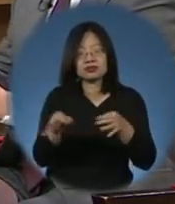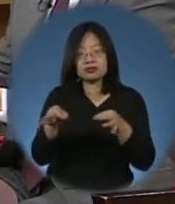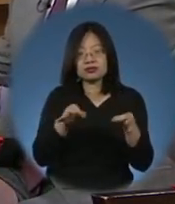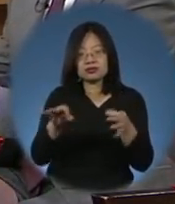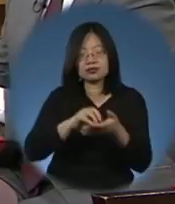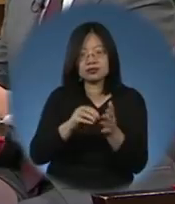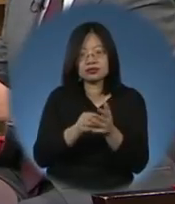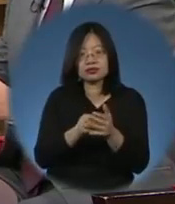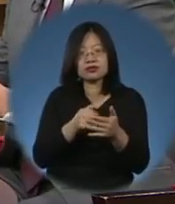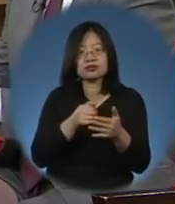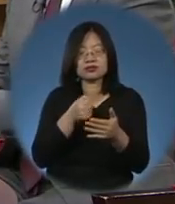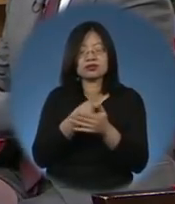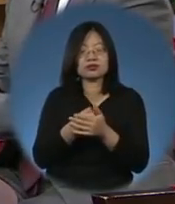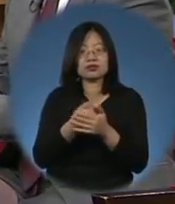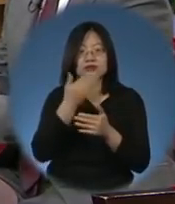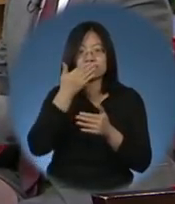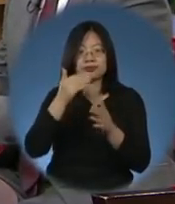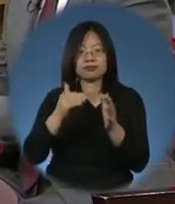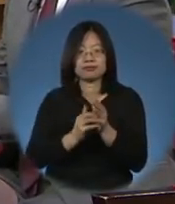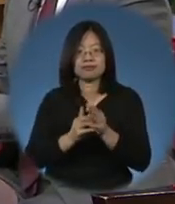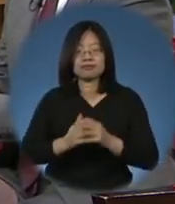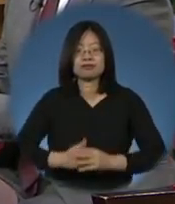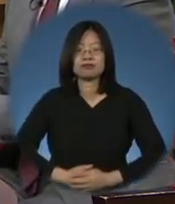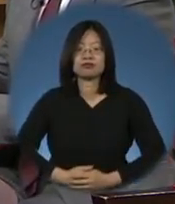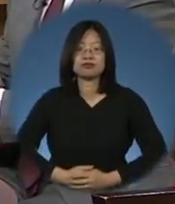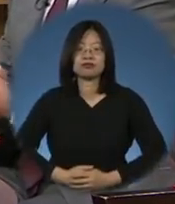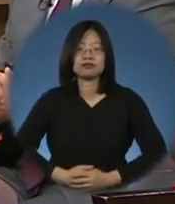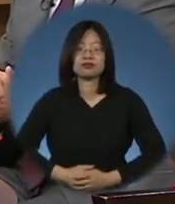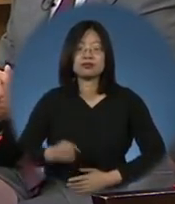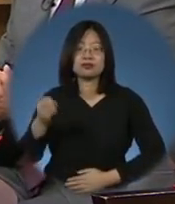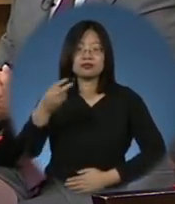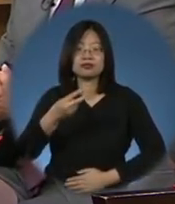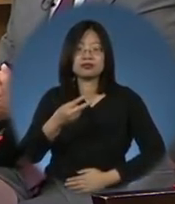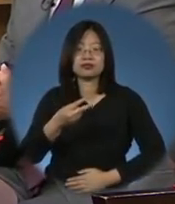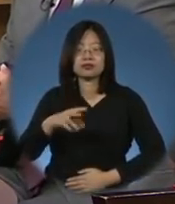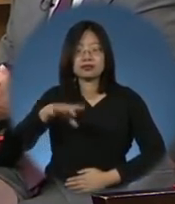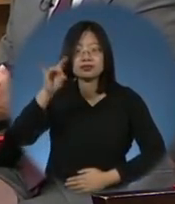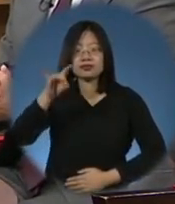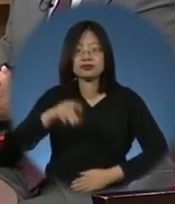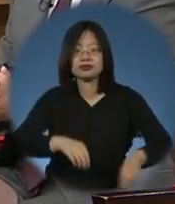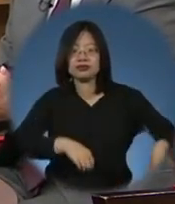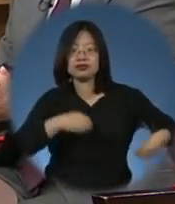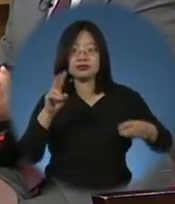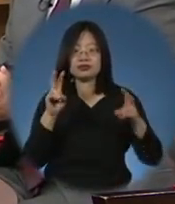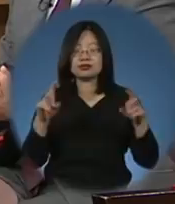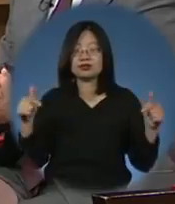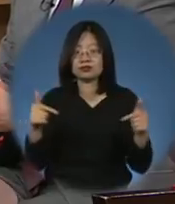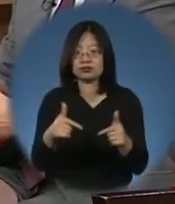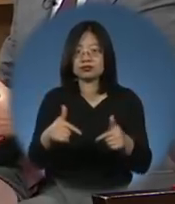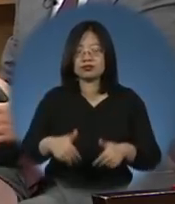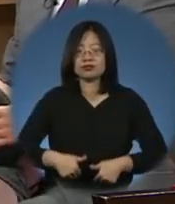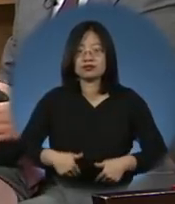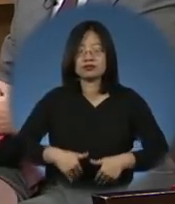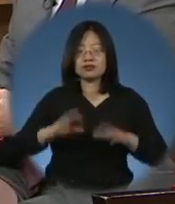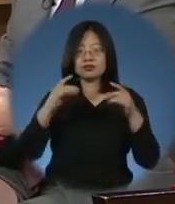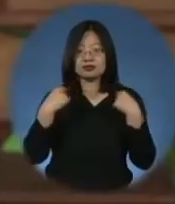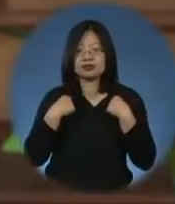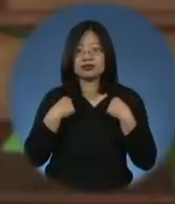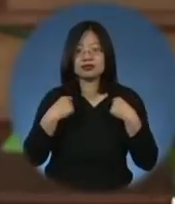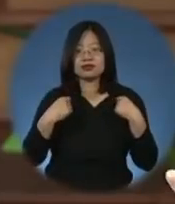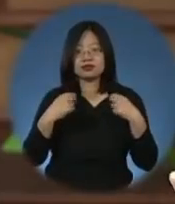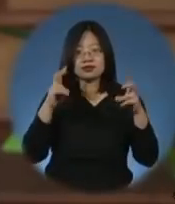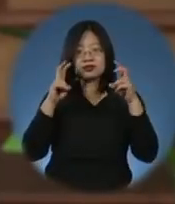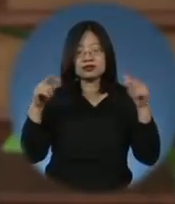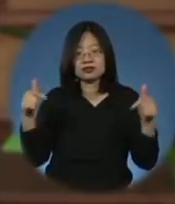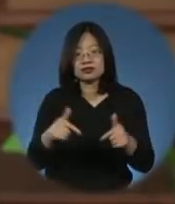시장의 규모를 이제 결정을 하게 됩니다. 네. 그리고 또 처음에는 기저귀 회사 줄어들어야 되고 그렇죠. 아동복 회사